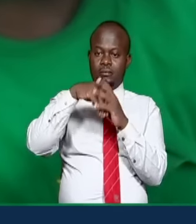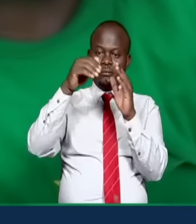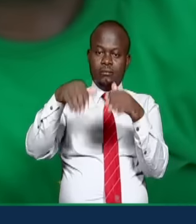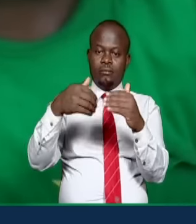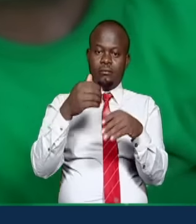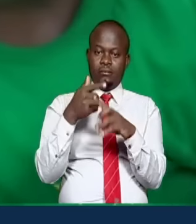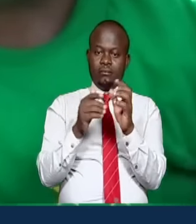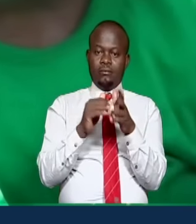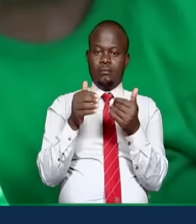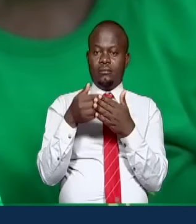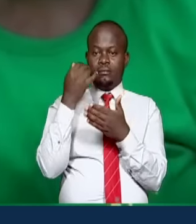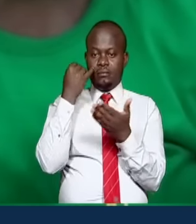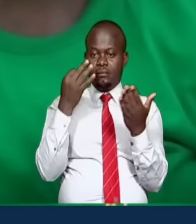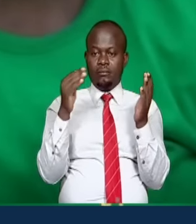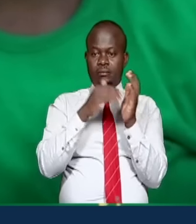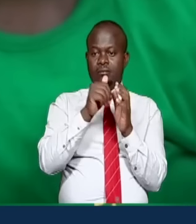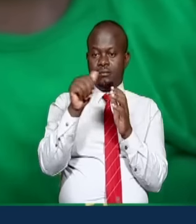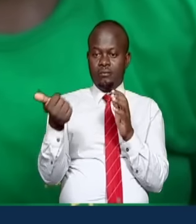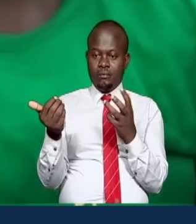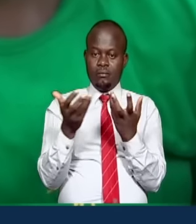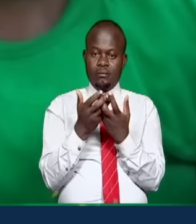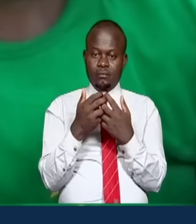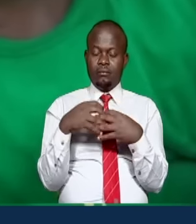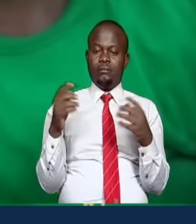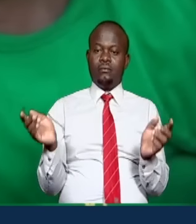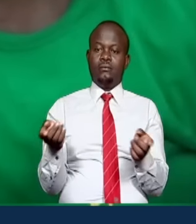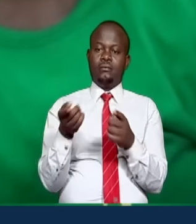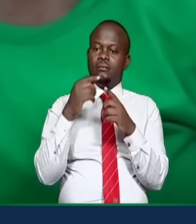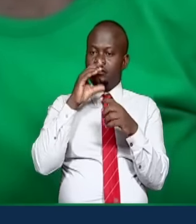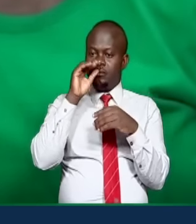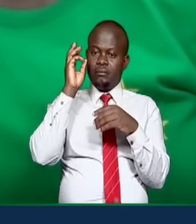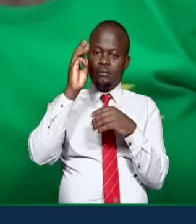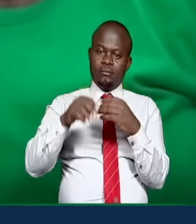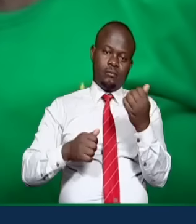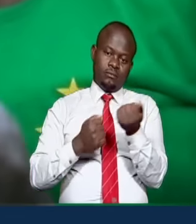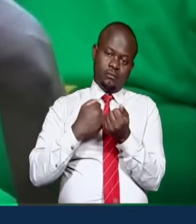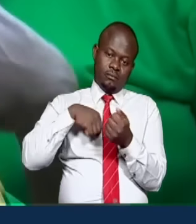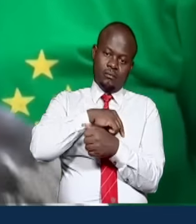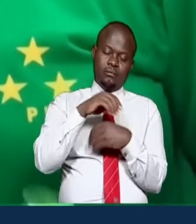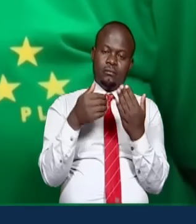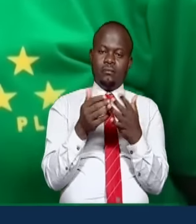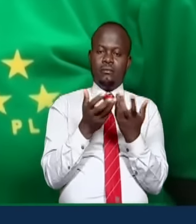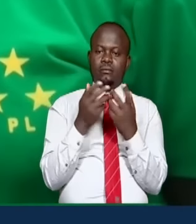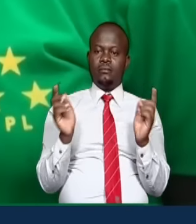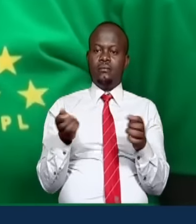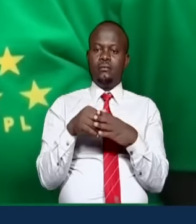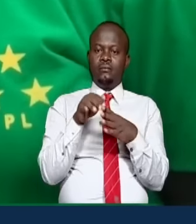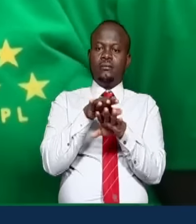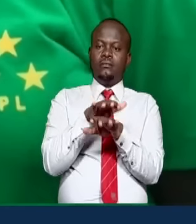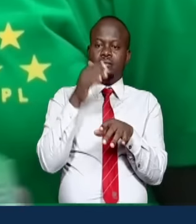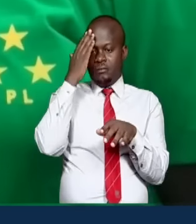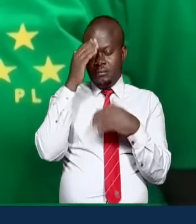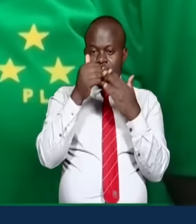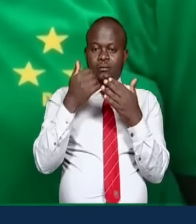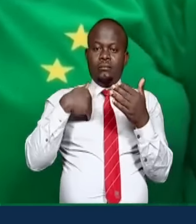ubuhinzi n'ikindi kijyanye n'ubworozi. Bavuze ko bazadushyigikira mu bijyanye n'ubworozi bw'amafi. Murabizi ko